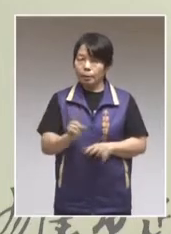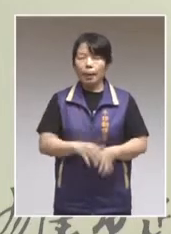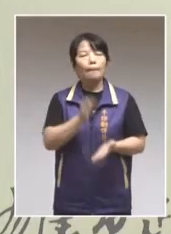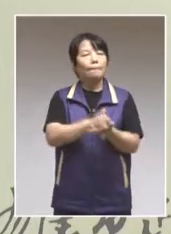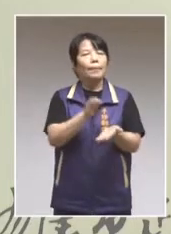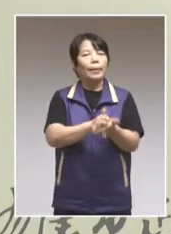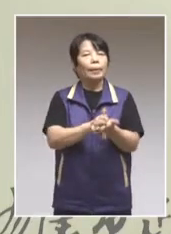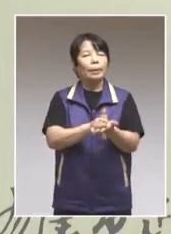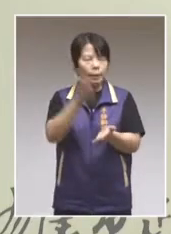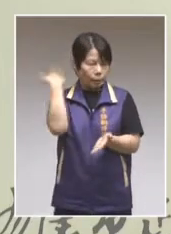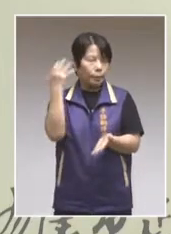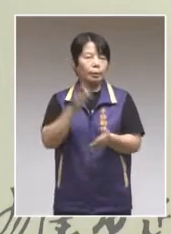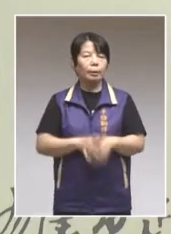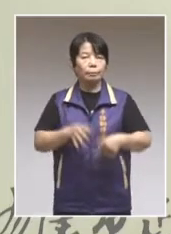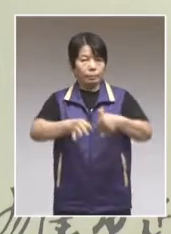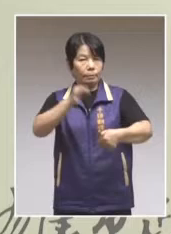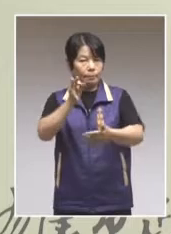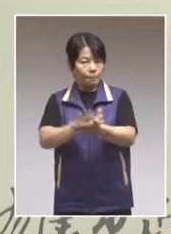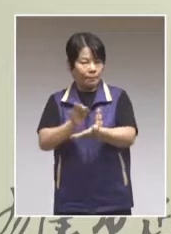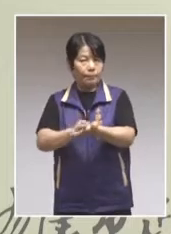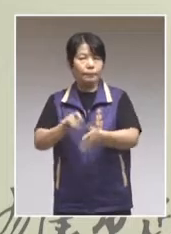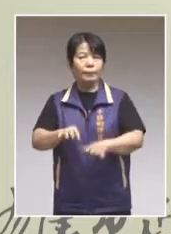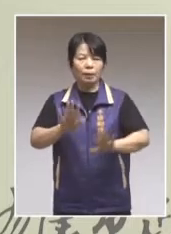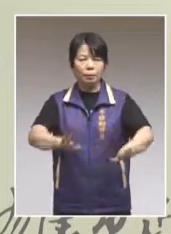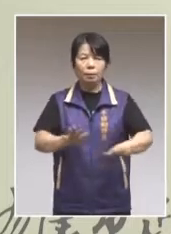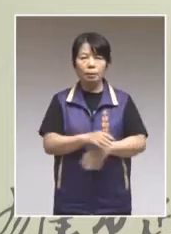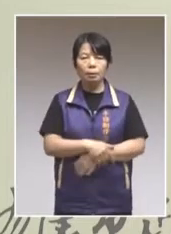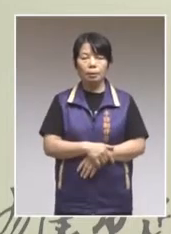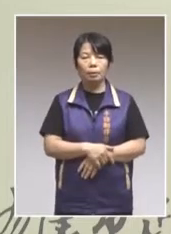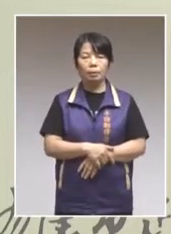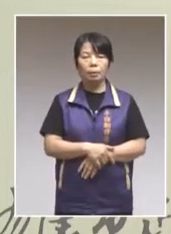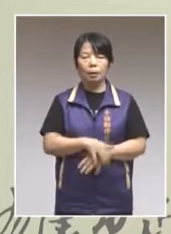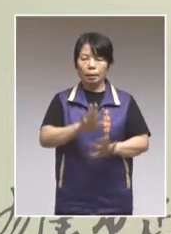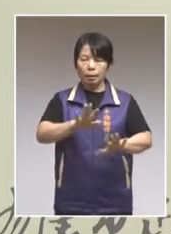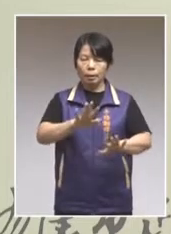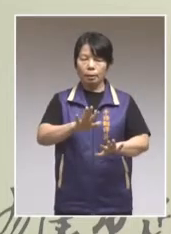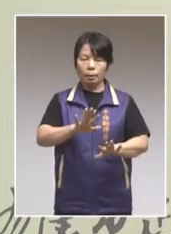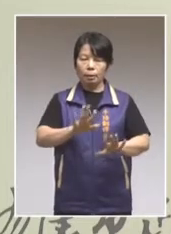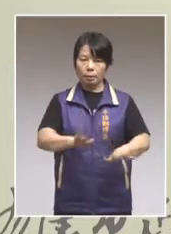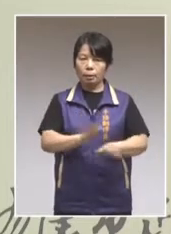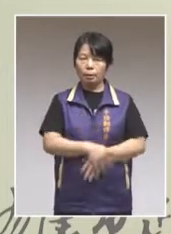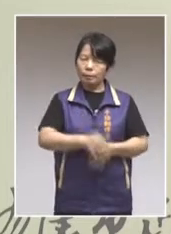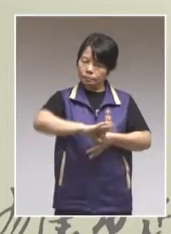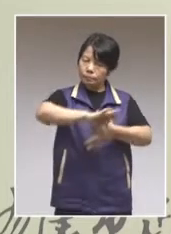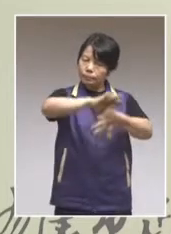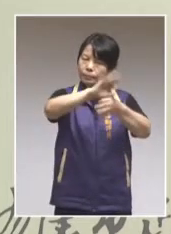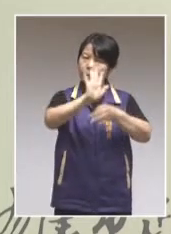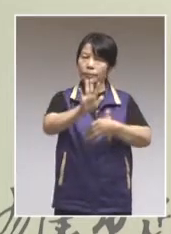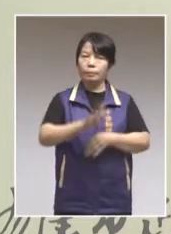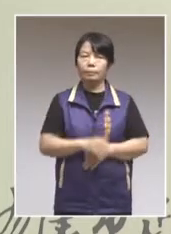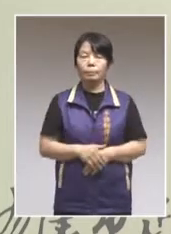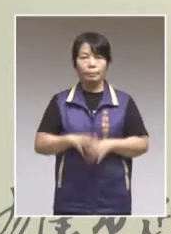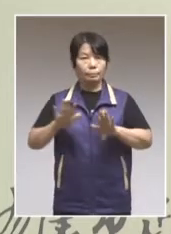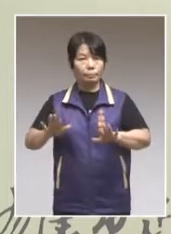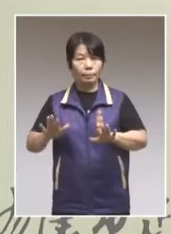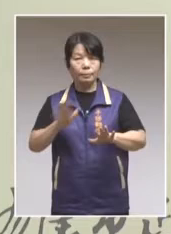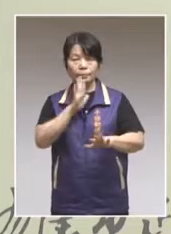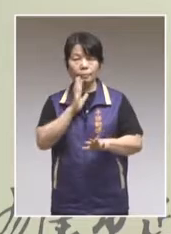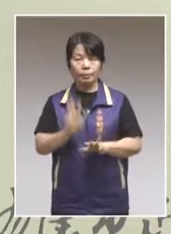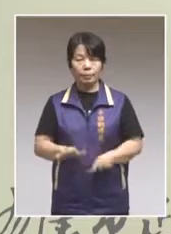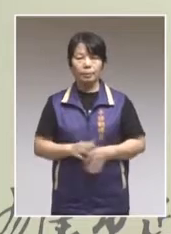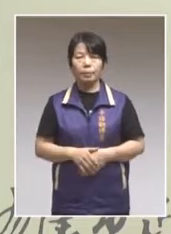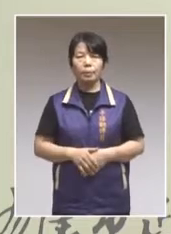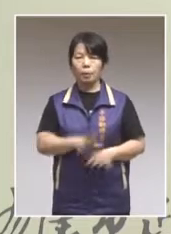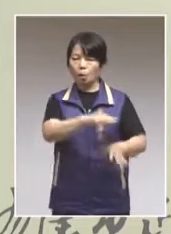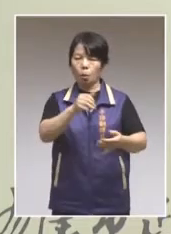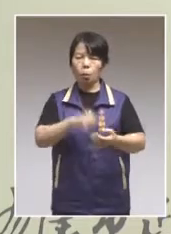宜，当时的价格现在看起来是比较相对来讲是比较低的部分。好，那现在因为是个市场的